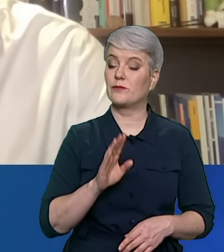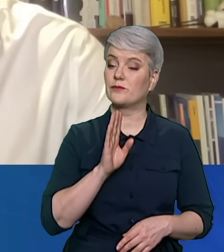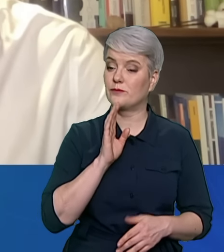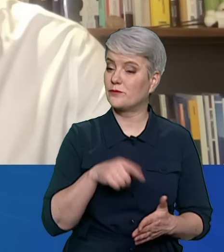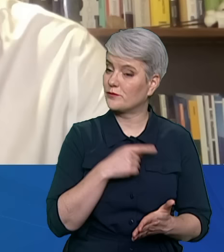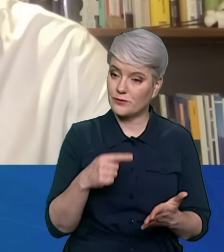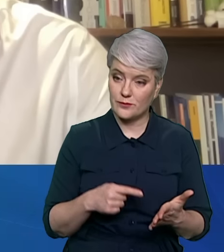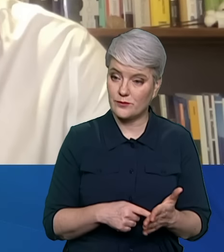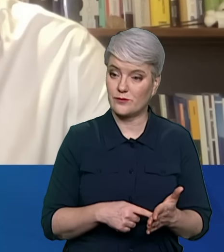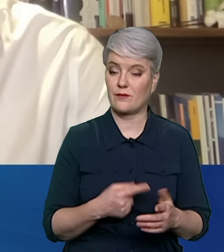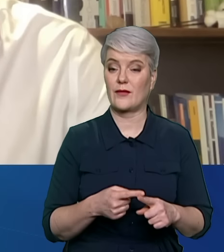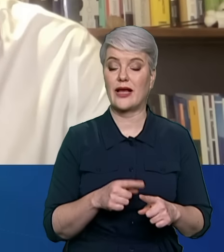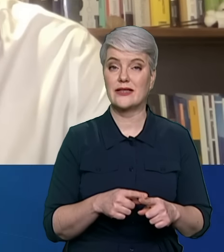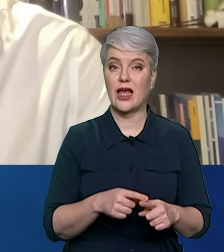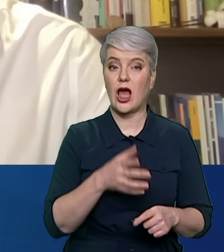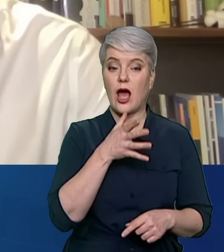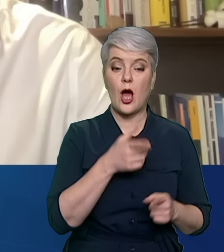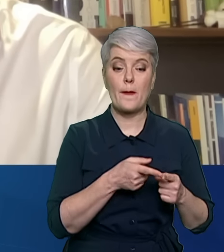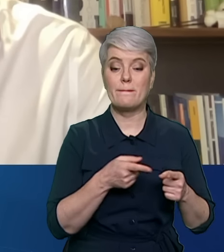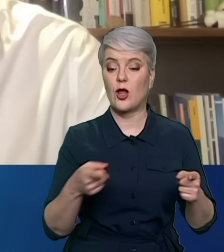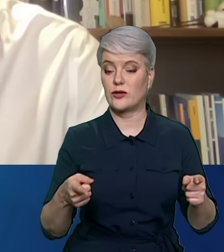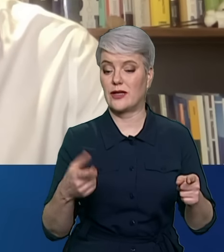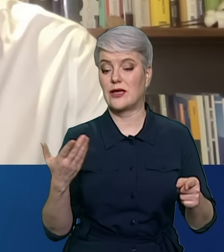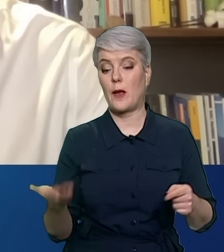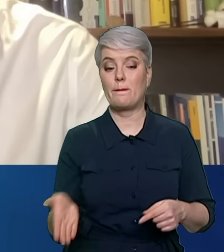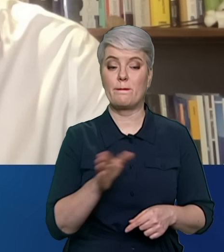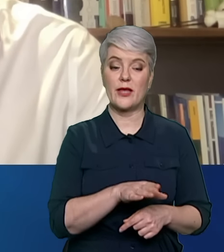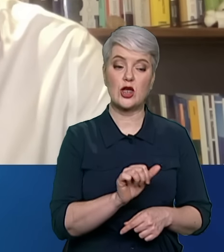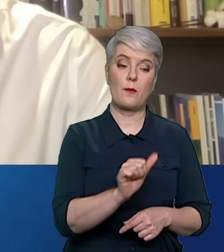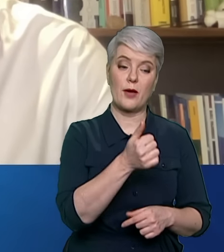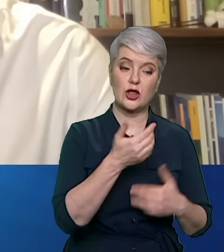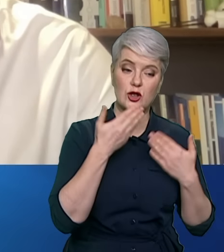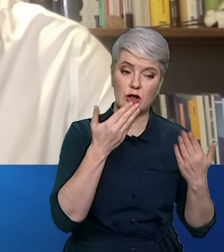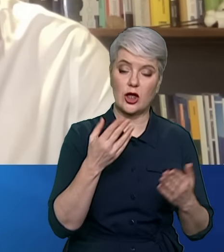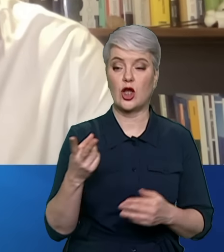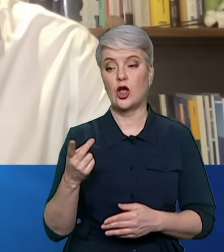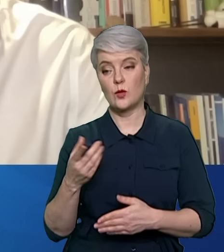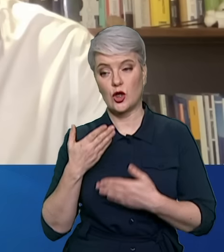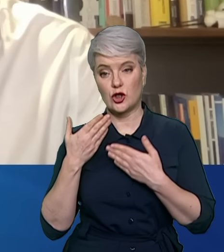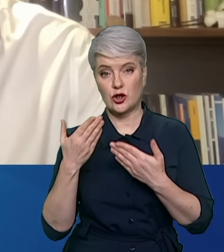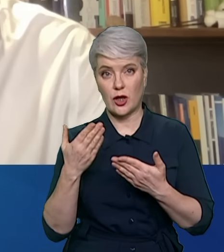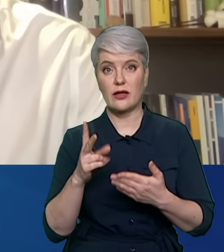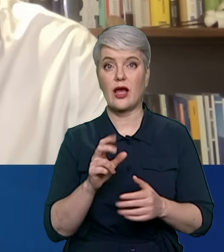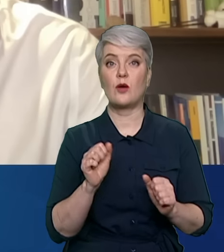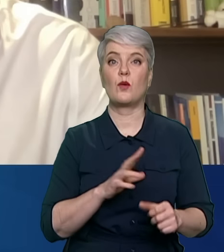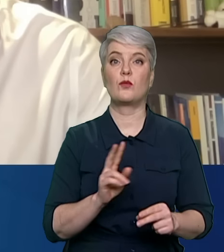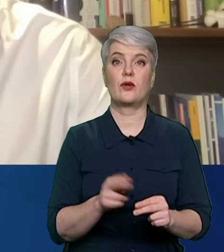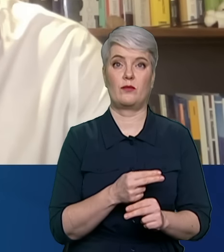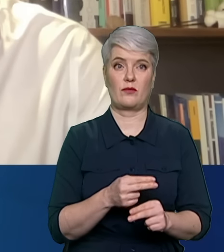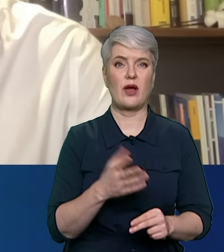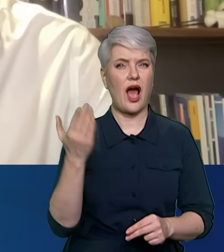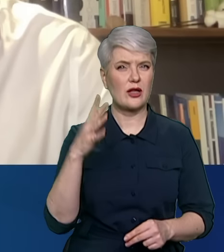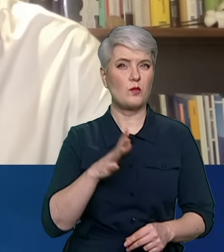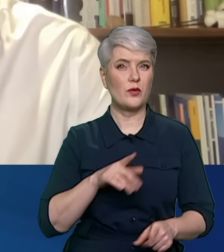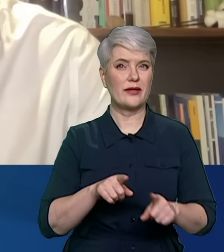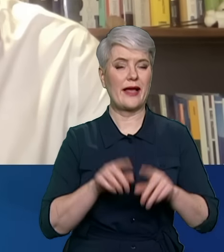цього процесу між першим і другим читанням, коли можуть бути правки, і, на жаль, зараз не пригадаю, який це був законопроект, до якого чи 8 тисяч